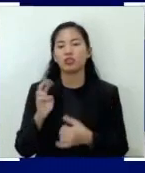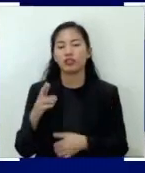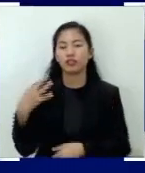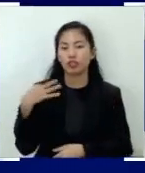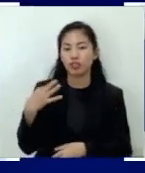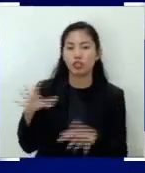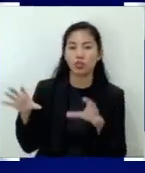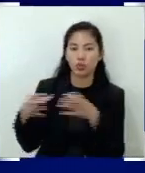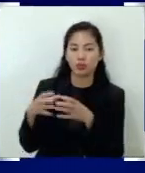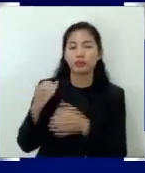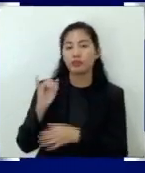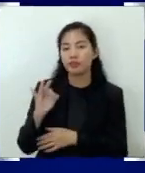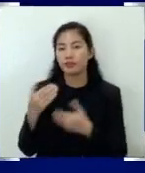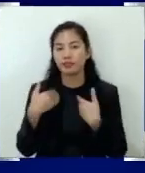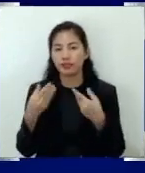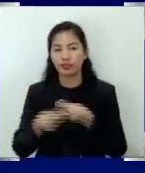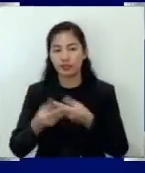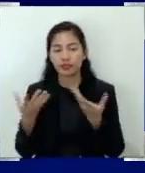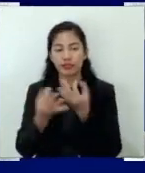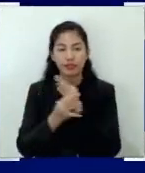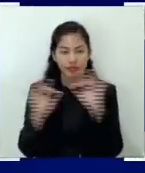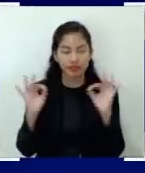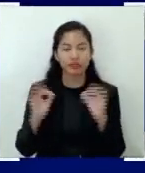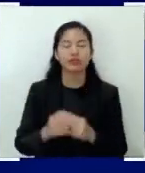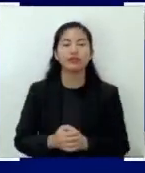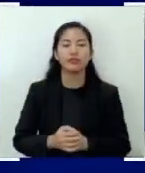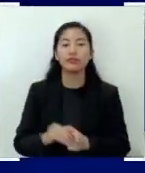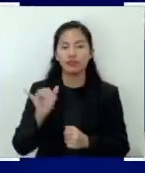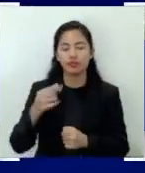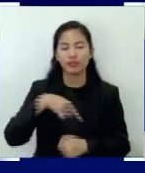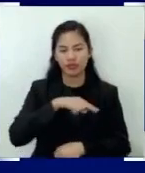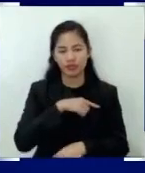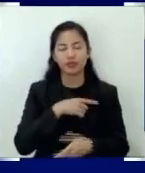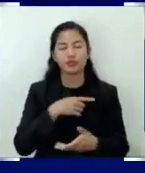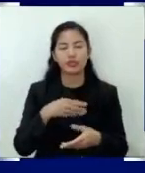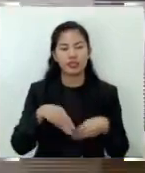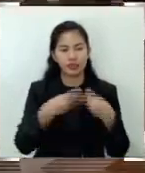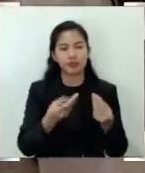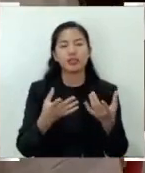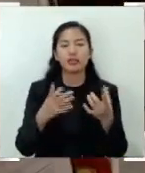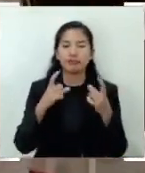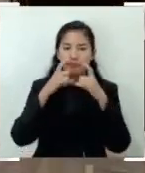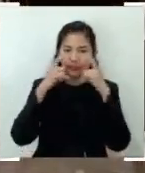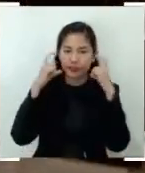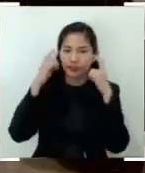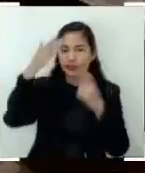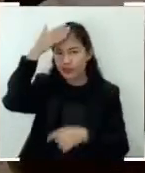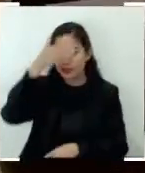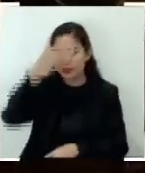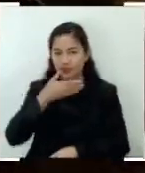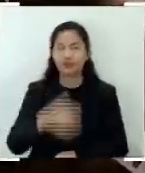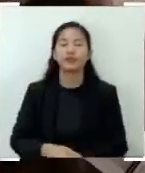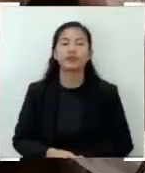silang ipinamimigay na libre, yun yung mga pinipigay nila, face mask, face shield. Wala namang angal dito